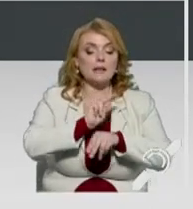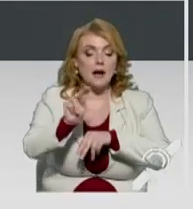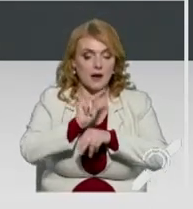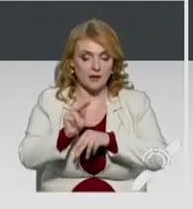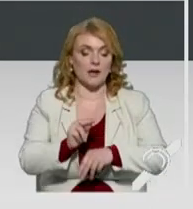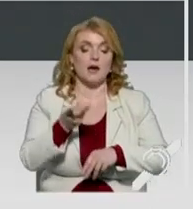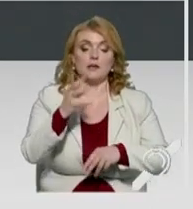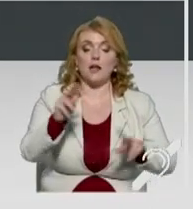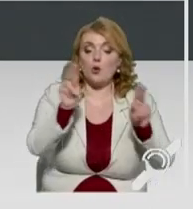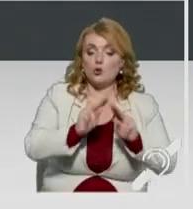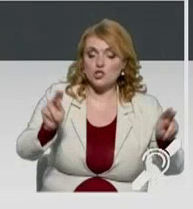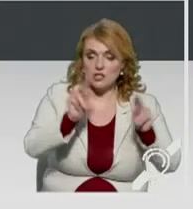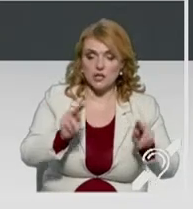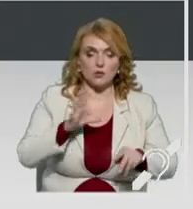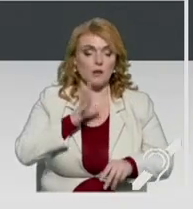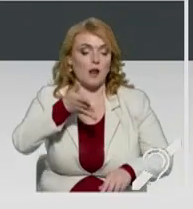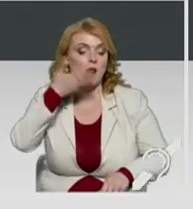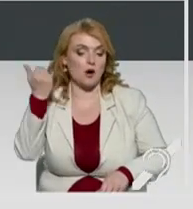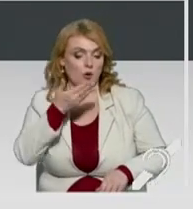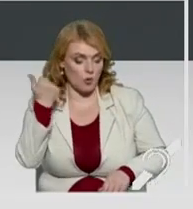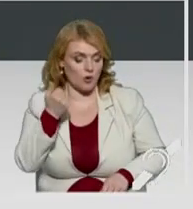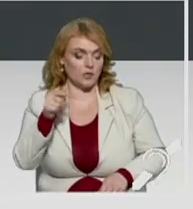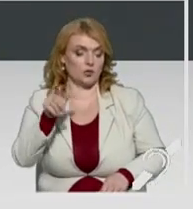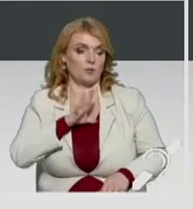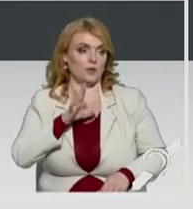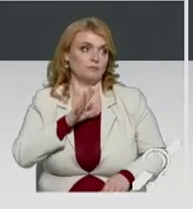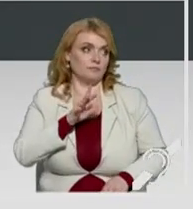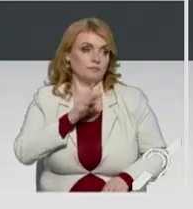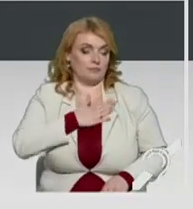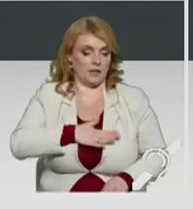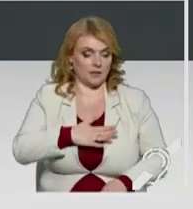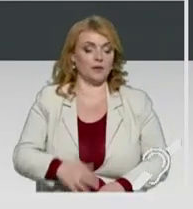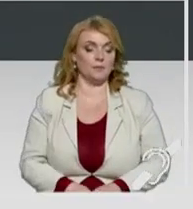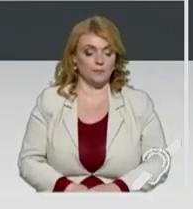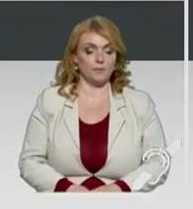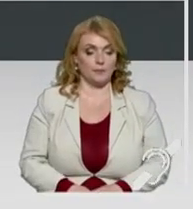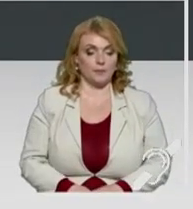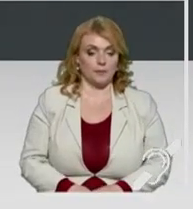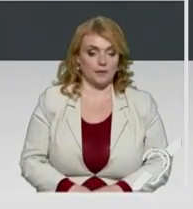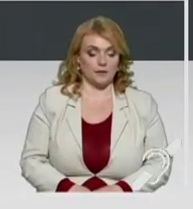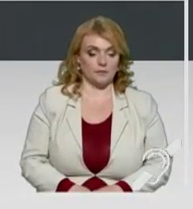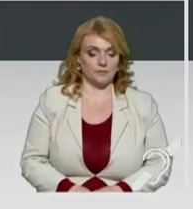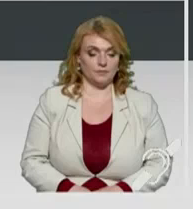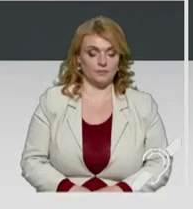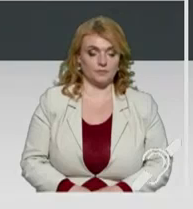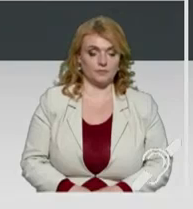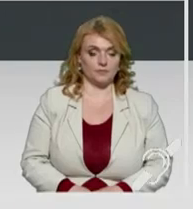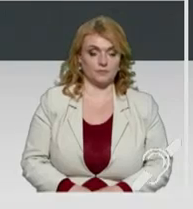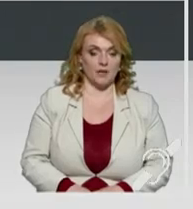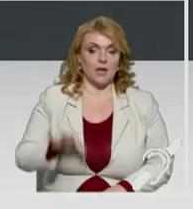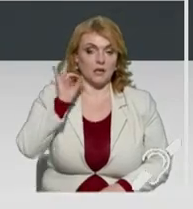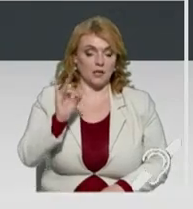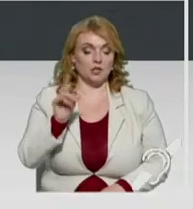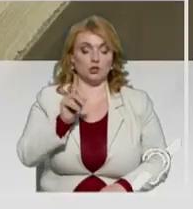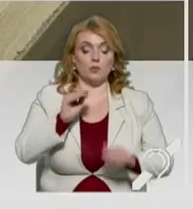didactice, de un program de recuperare a învățării pentru elevii dezavantajați și, printr-un mediu de